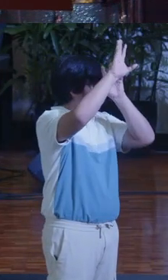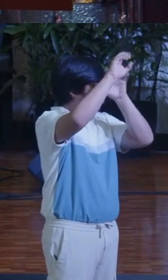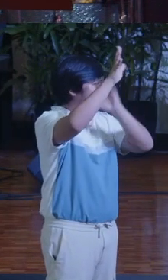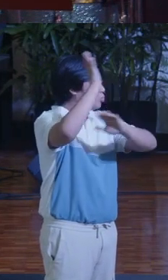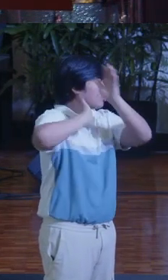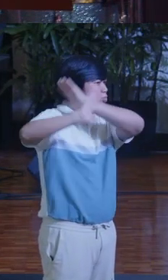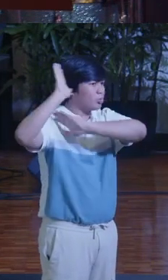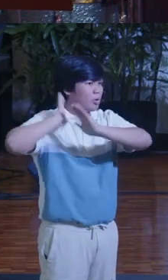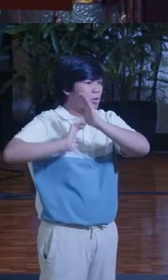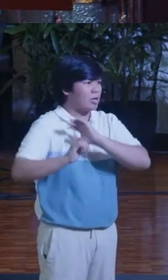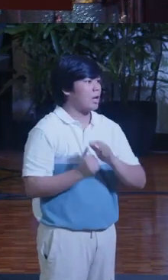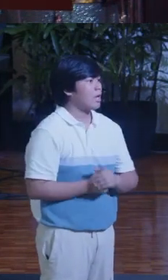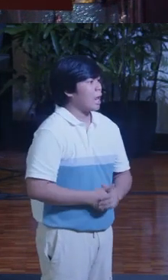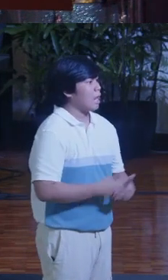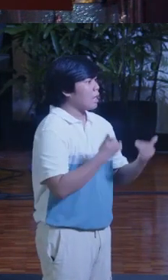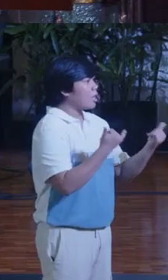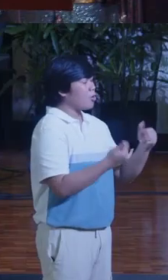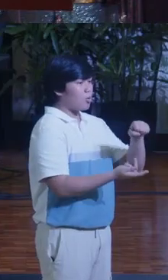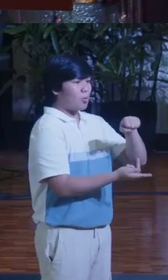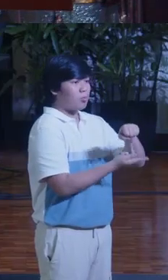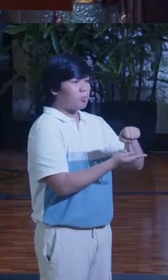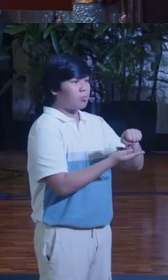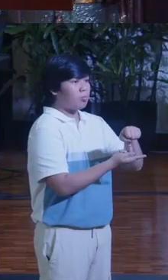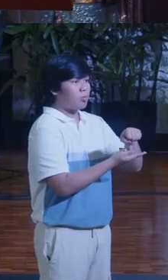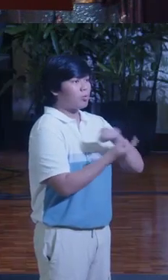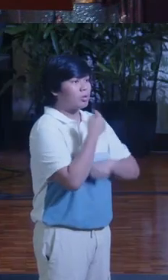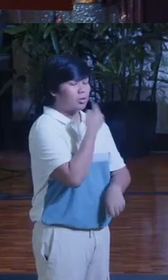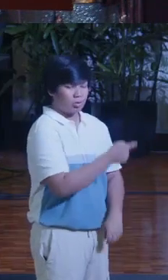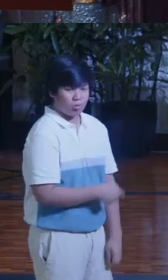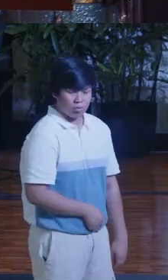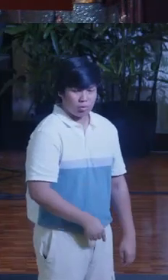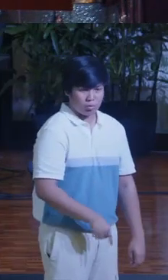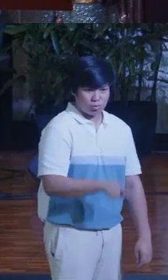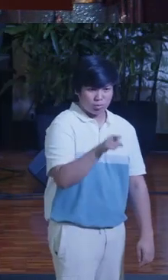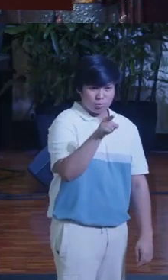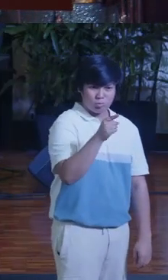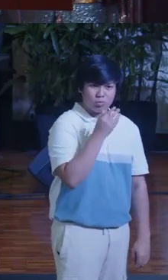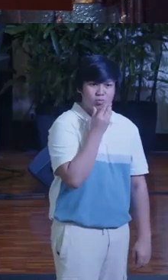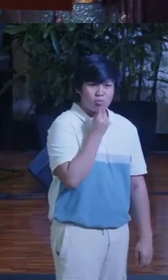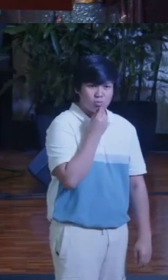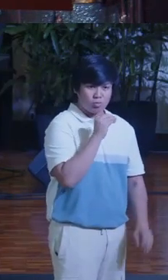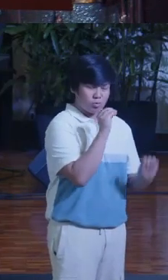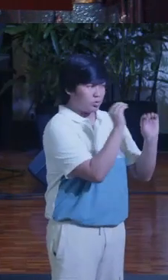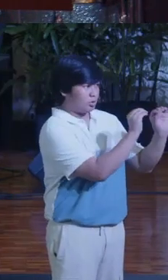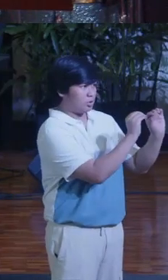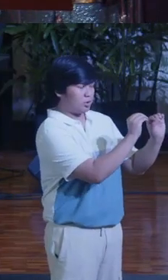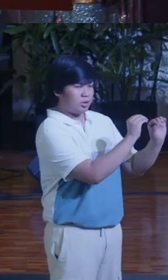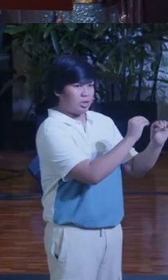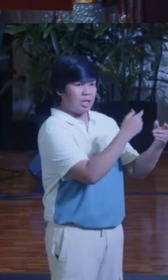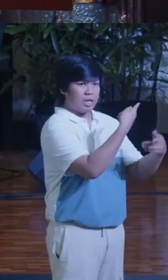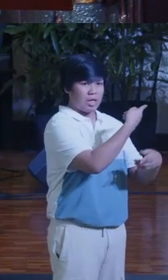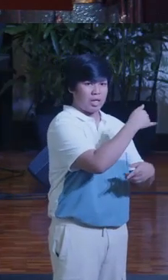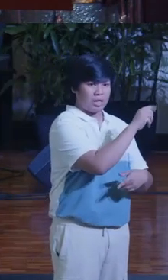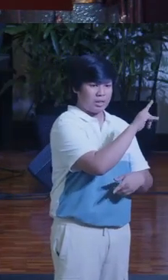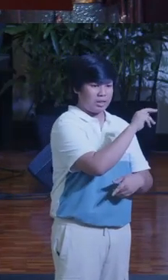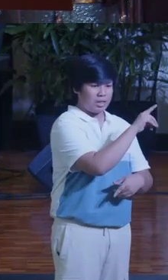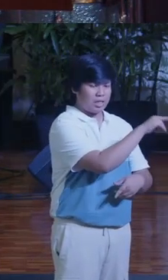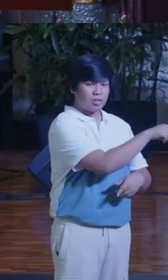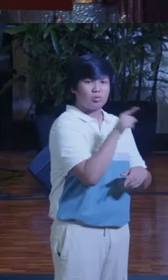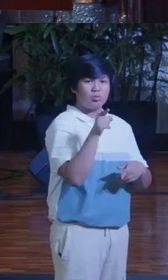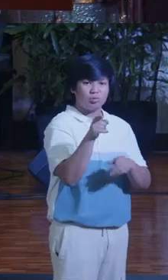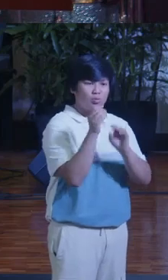Hinamon niya ang mga Judaizer na nagbibigay ng maling katuruan sa mga iglesia sa